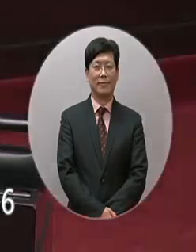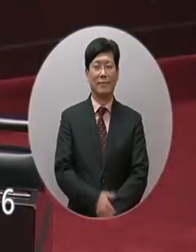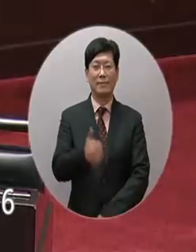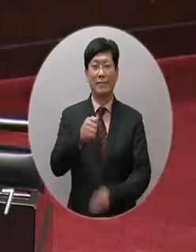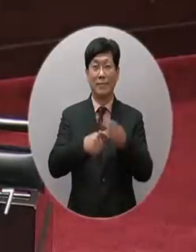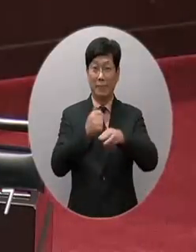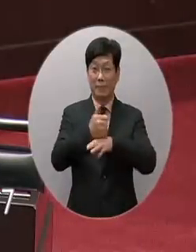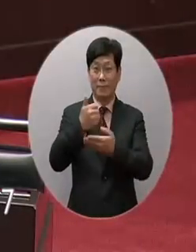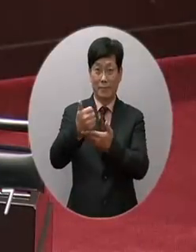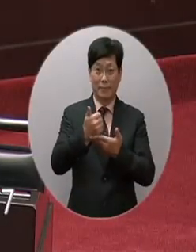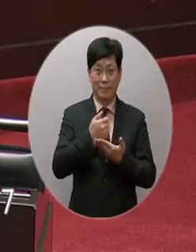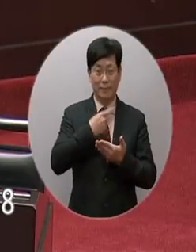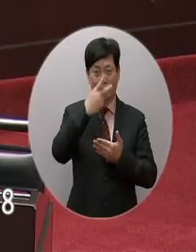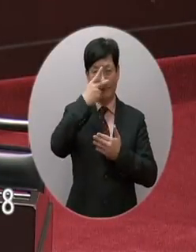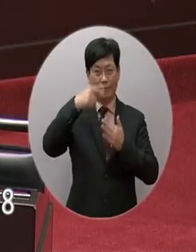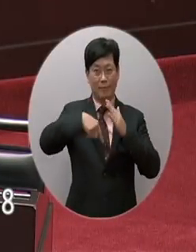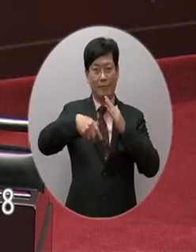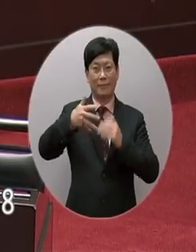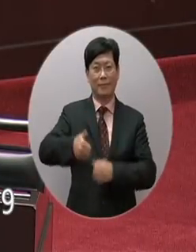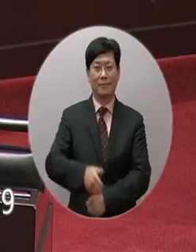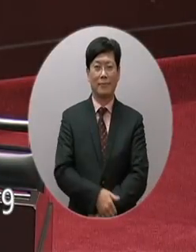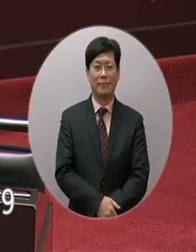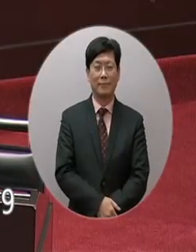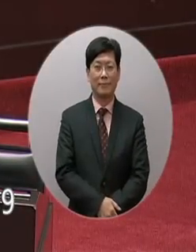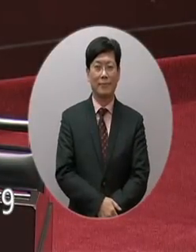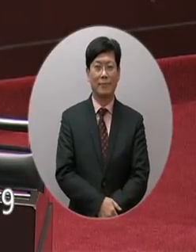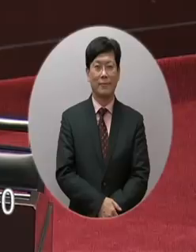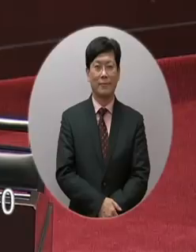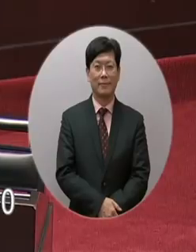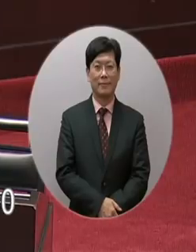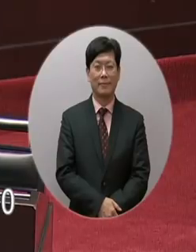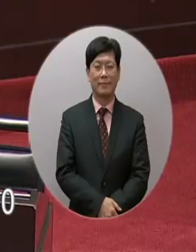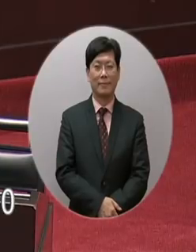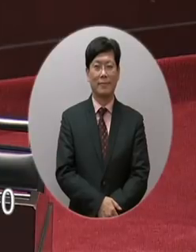谢谢主席，我们请院长。 请赖院长。